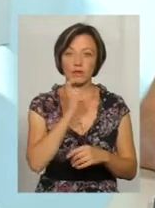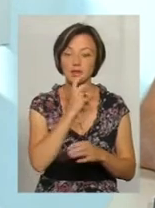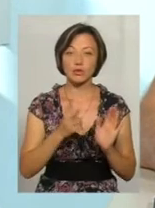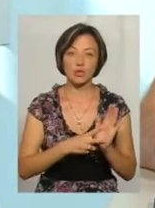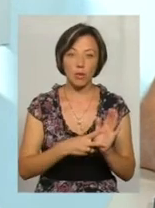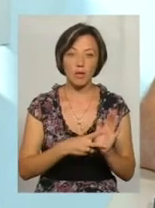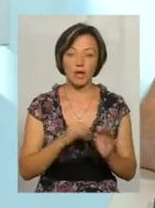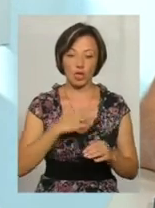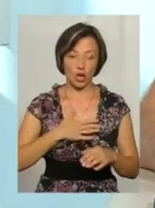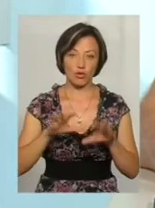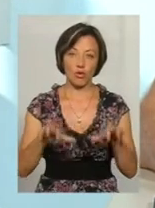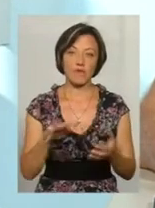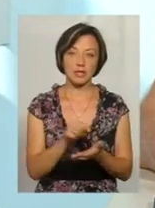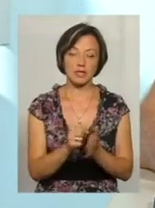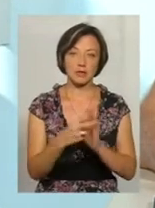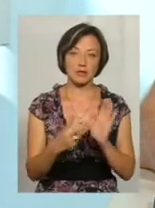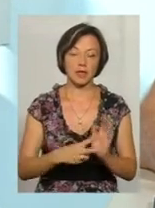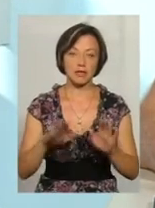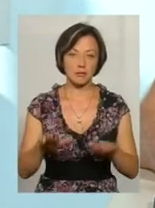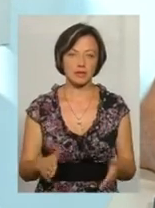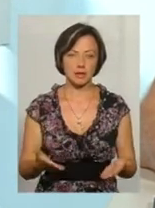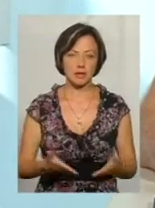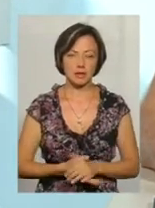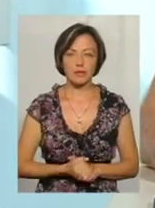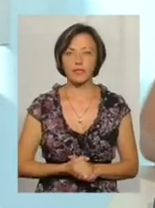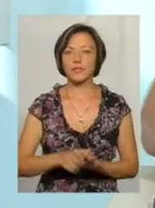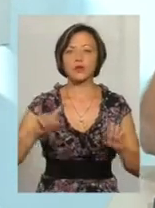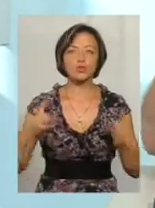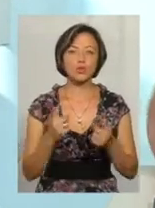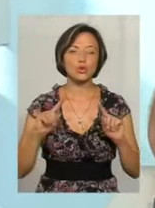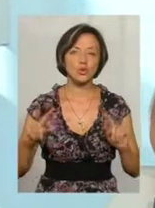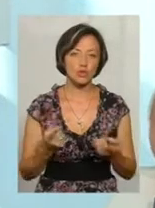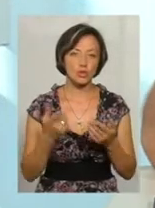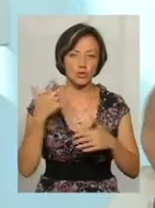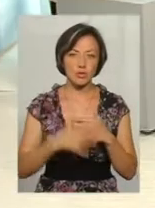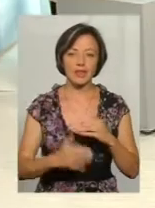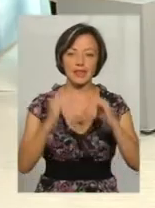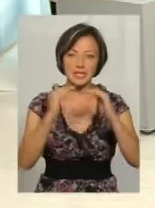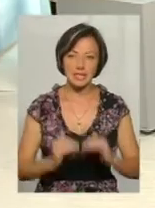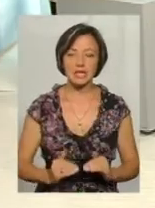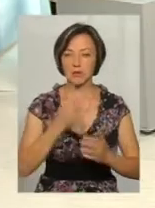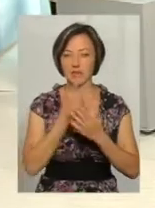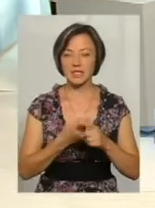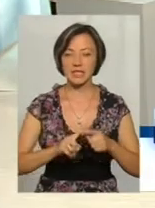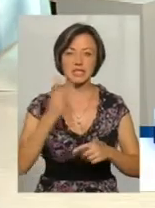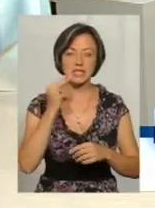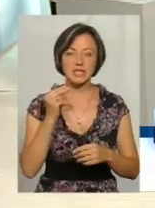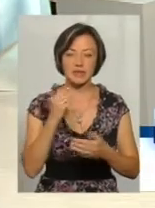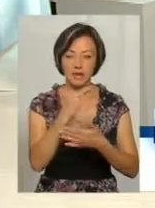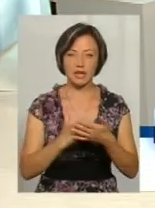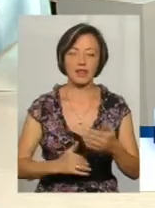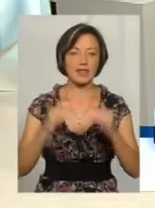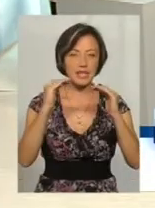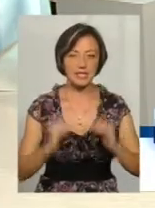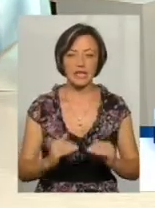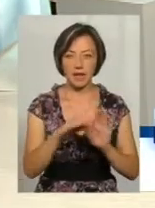сьоме, і наш голова зайняв 17 місце. Дуже і дуже, розумієте, низький, якщо ми подивитися на ці цифри, дуже-дуже низький